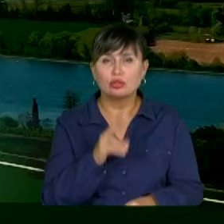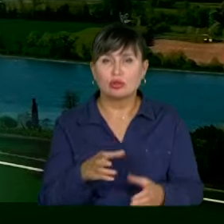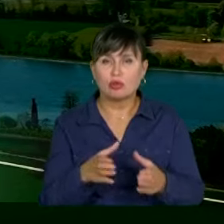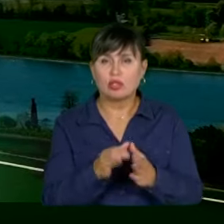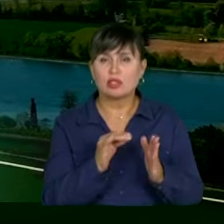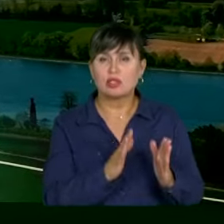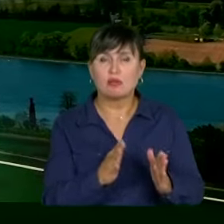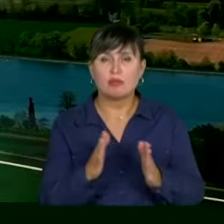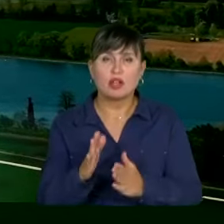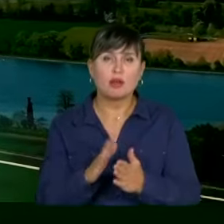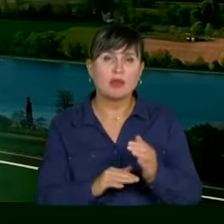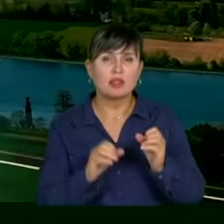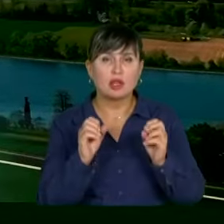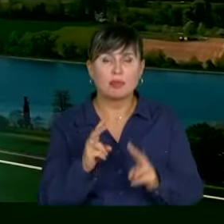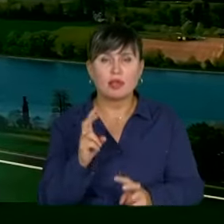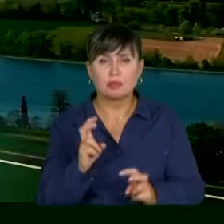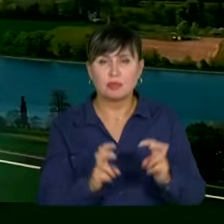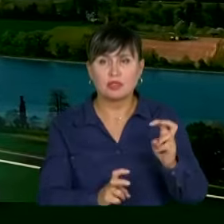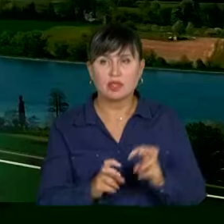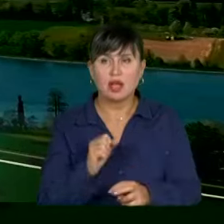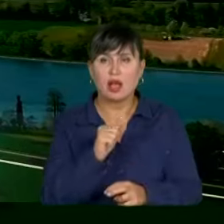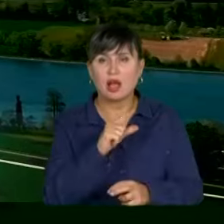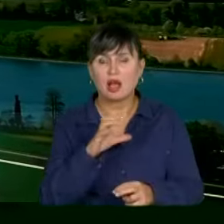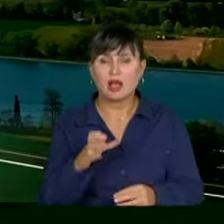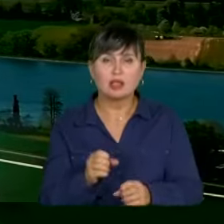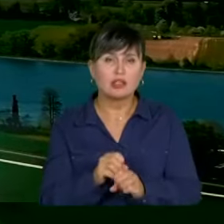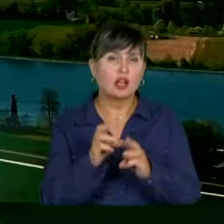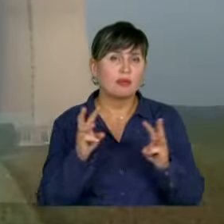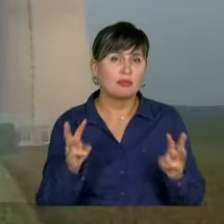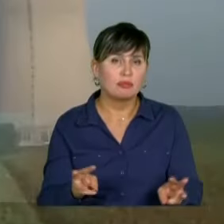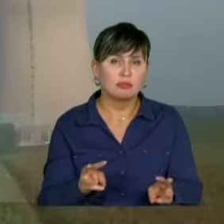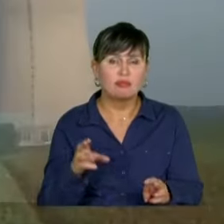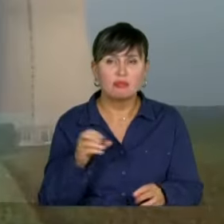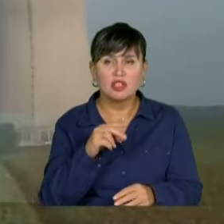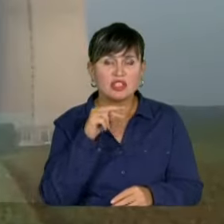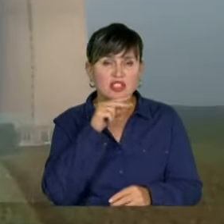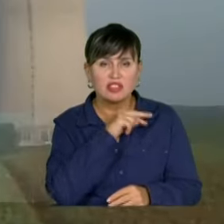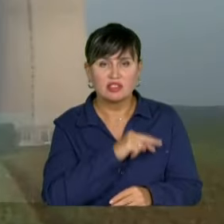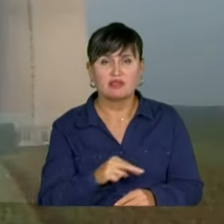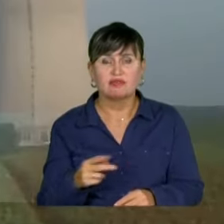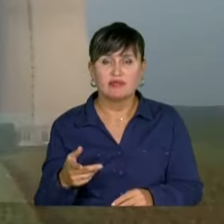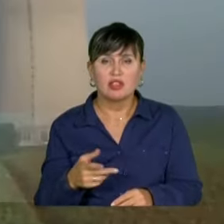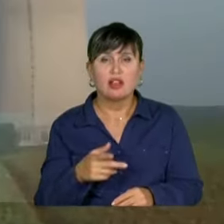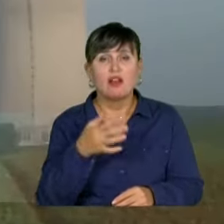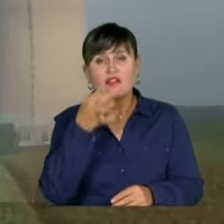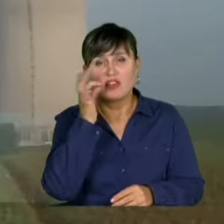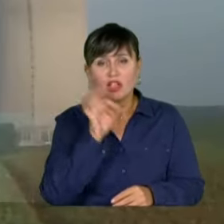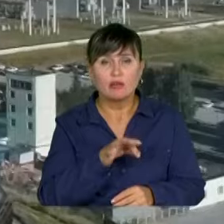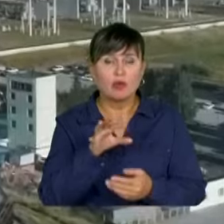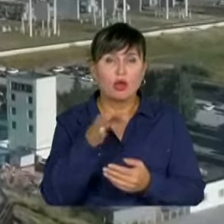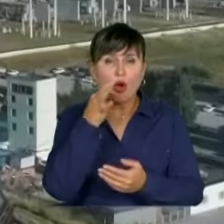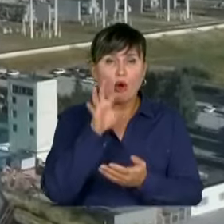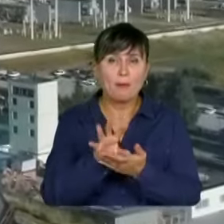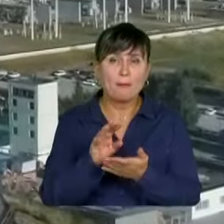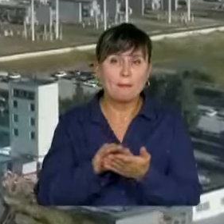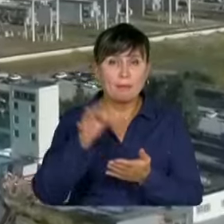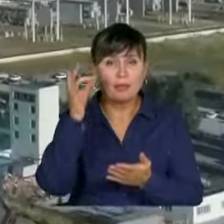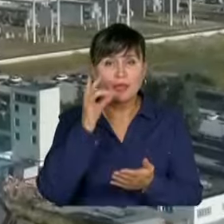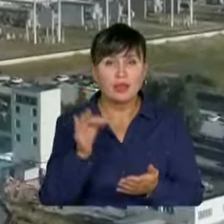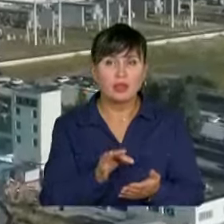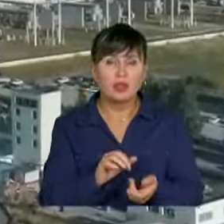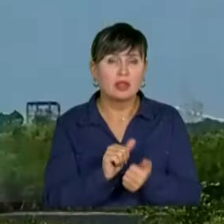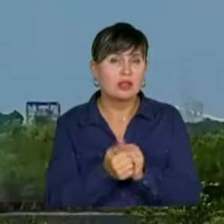стабильное безопасное производство. АЭС обеспечивает электроэнергией без выбросов. Как показал опыт Германии, возобновляемые источники энергии не